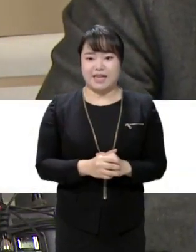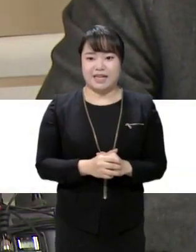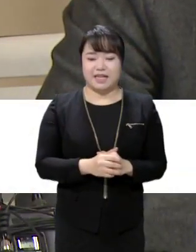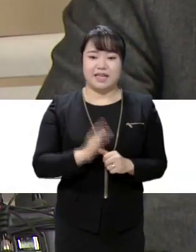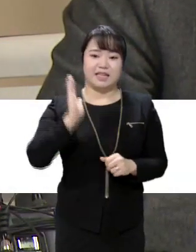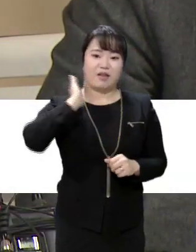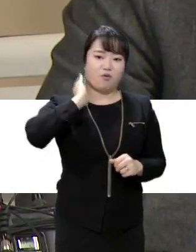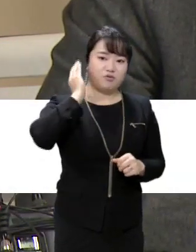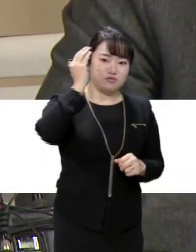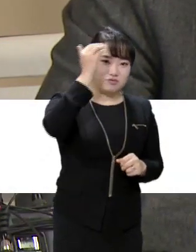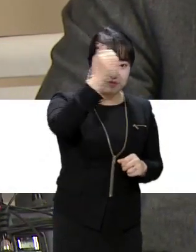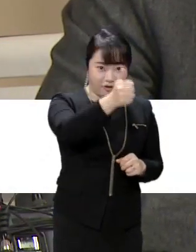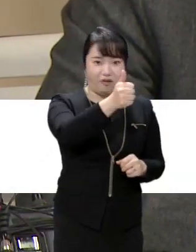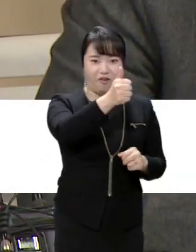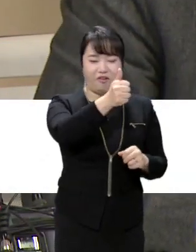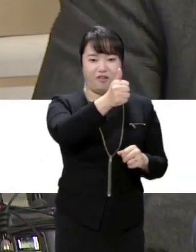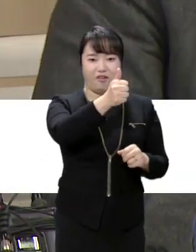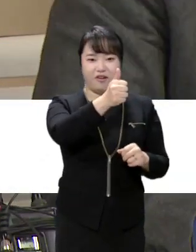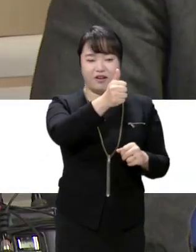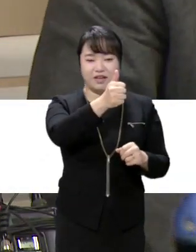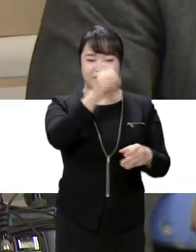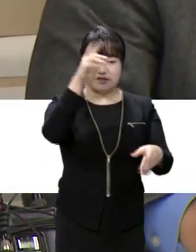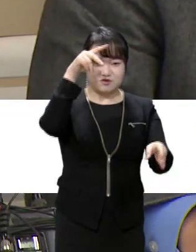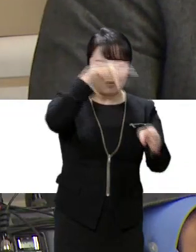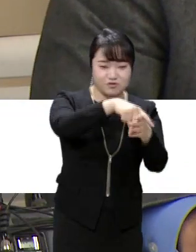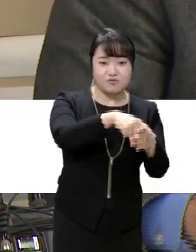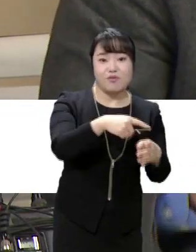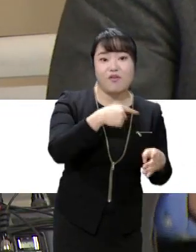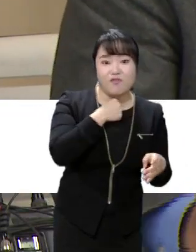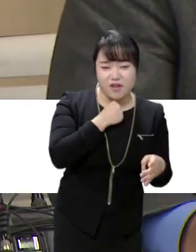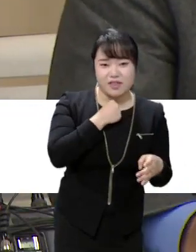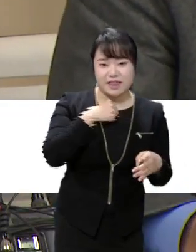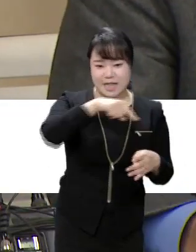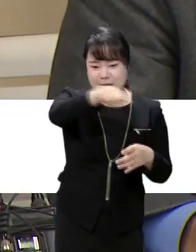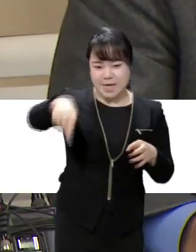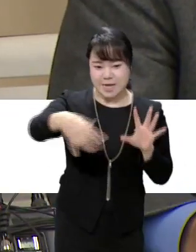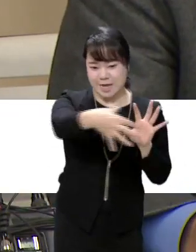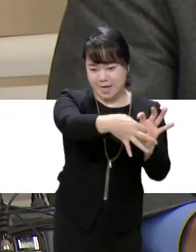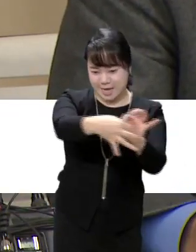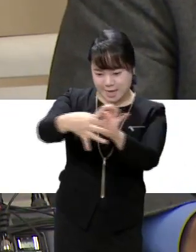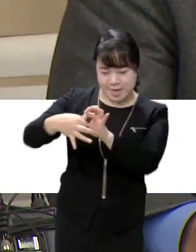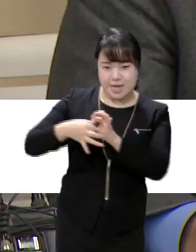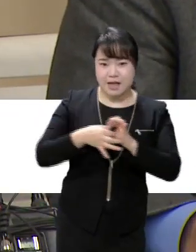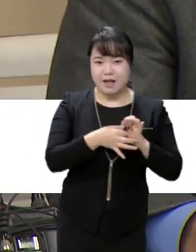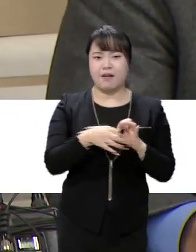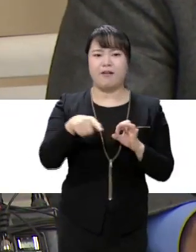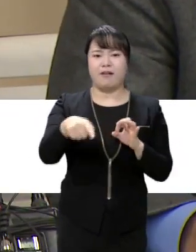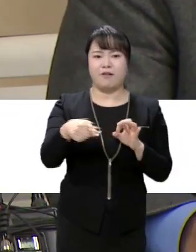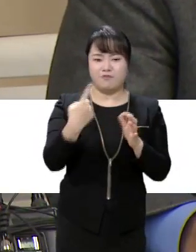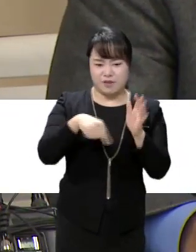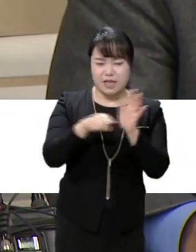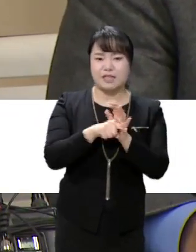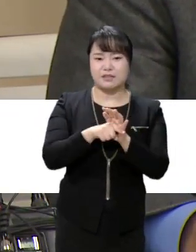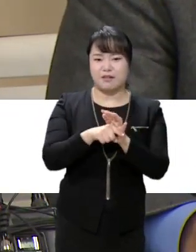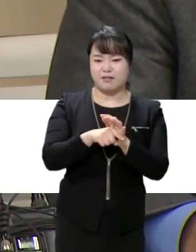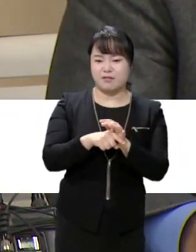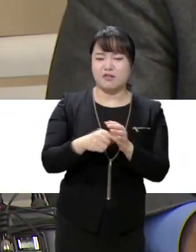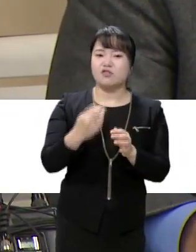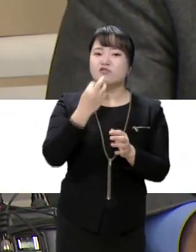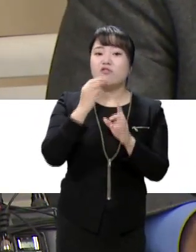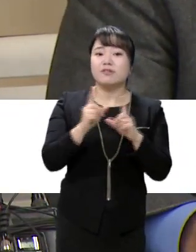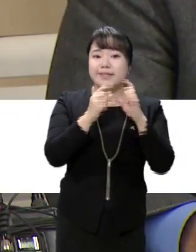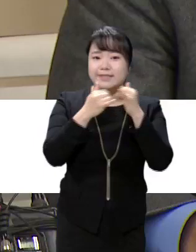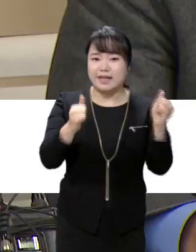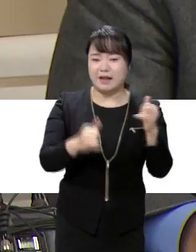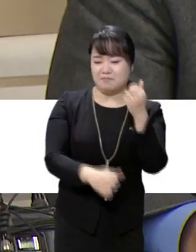시장이 자기 브랜드를 만들어야 만든거라 서울시민의 삶을 핑 기치는 정치 서울